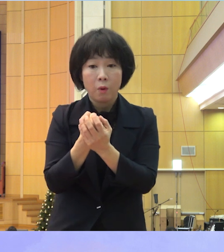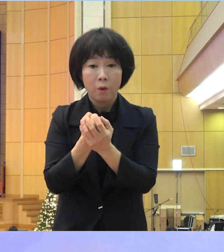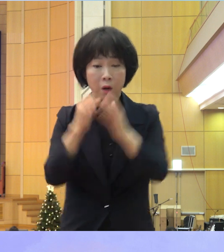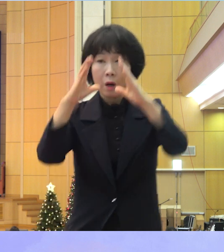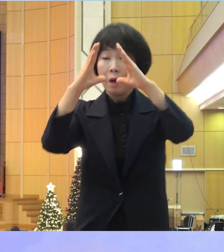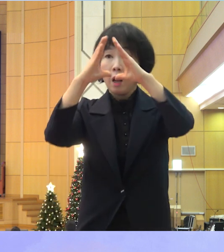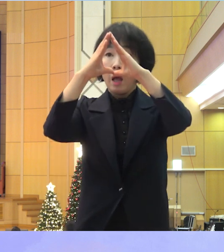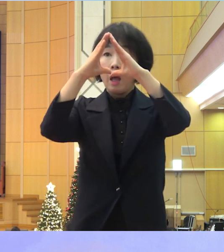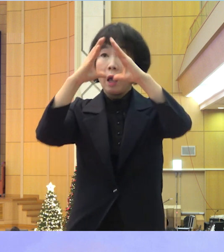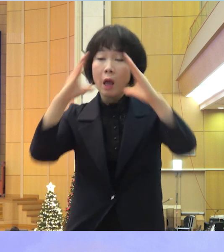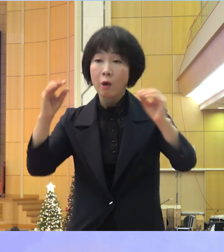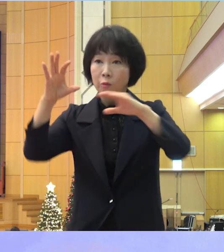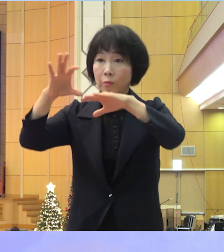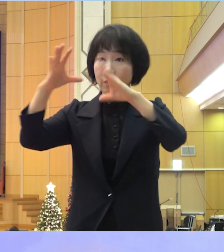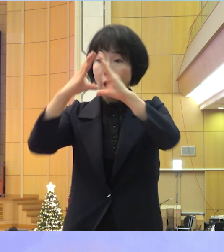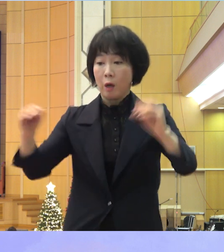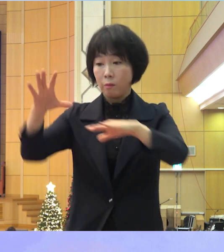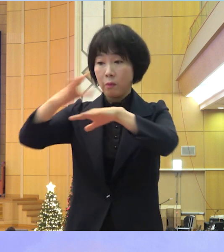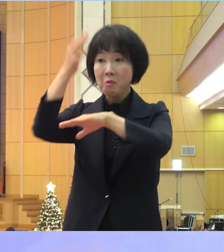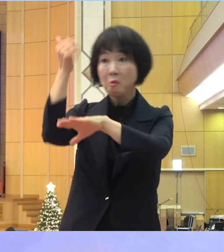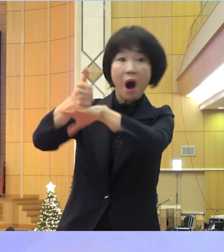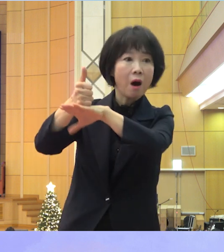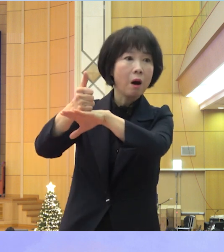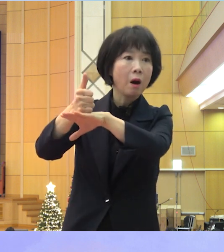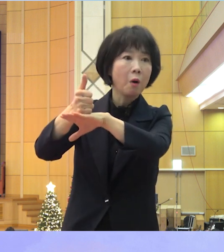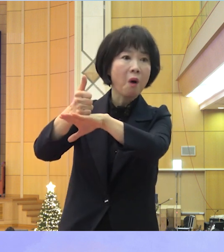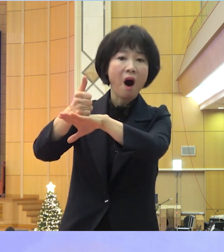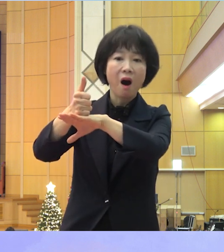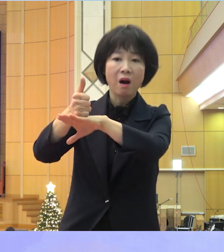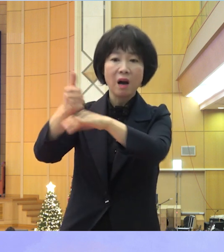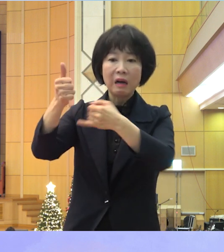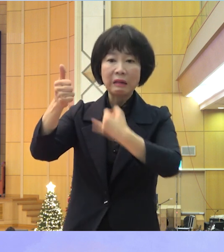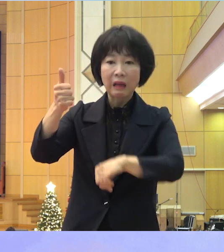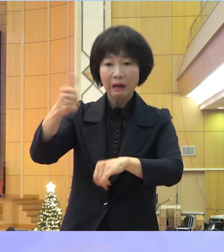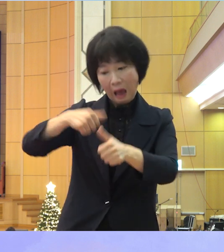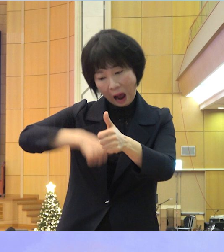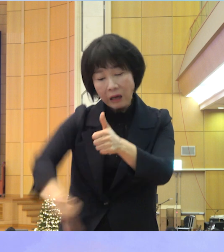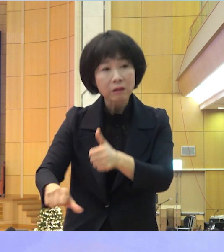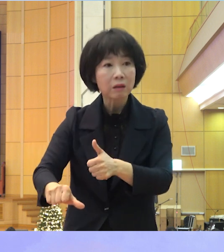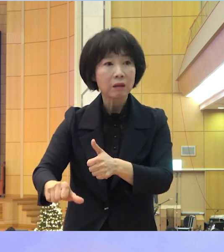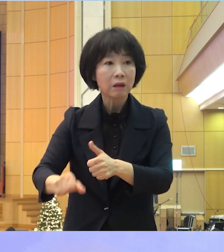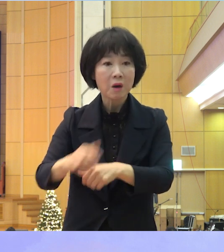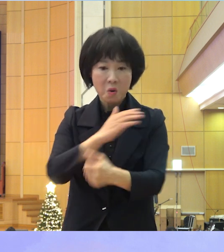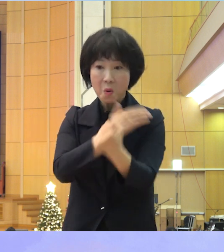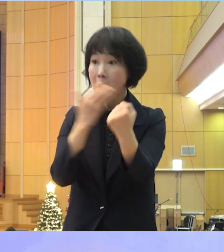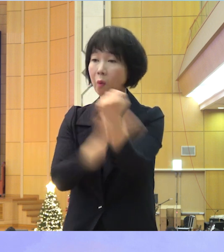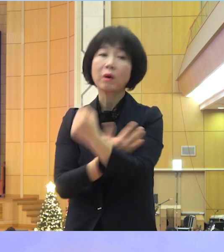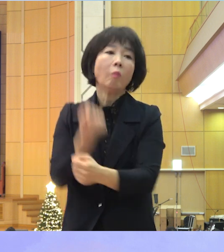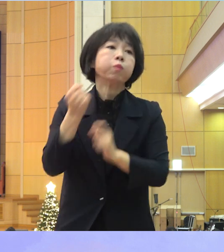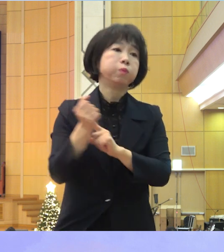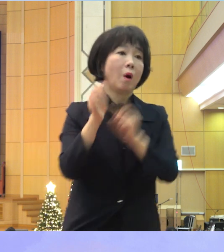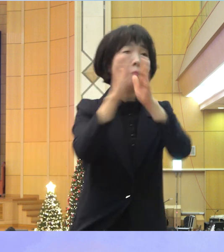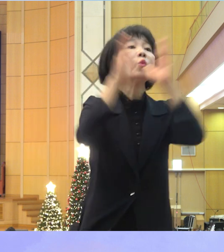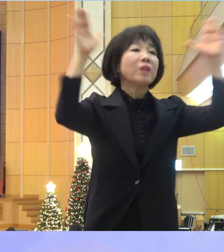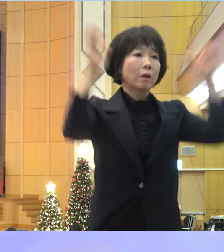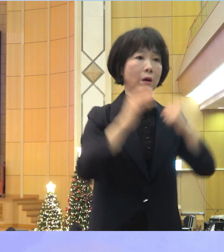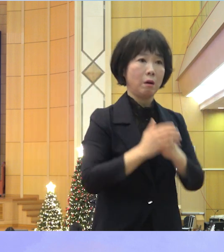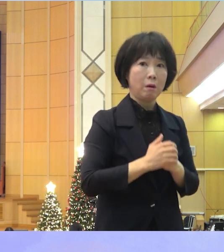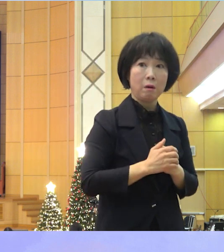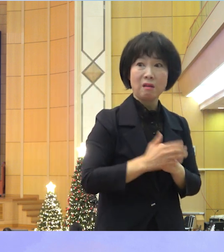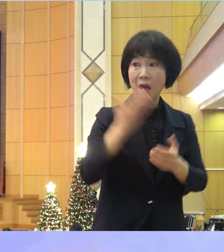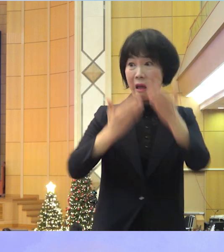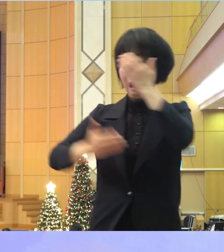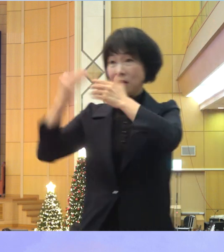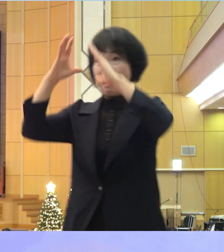바로 왕, 애굽 나라의 바로 왕은 오늘날로 보면 미국 대통령보다 더 권세가 있어. 세계를